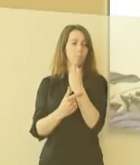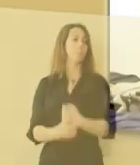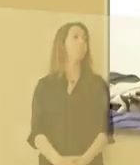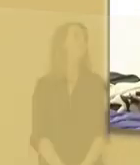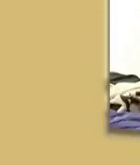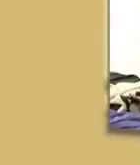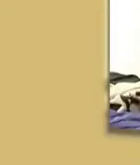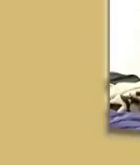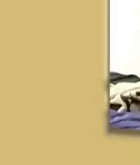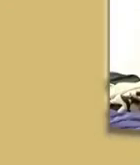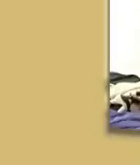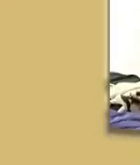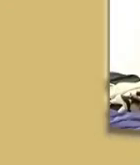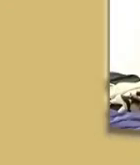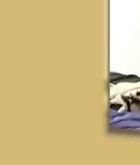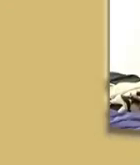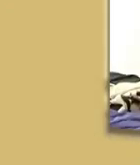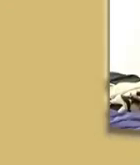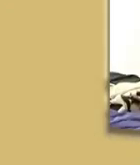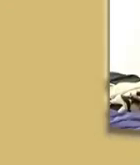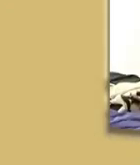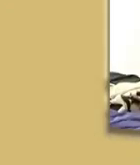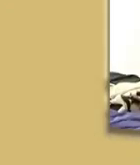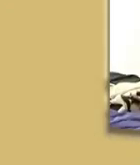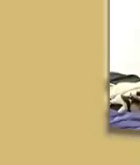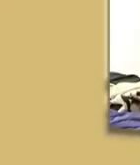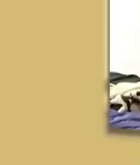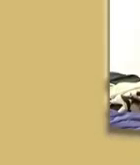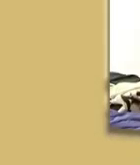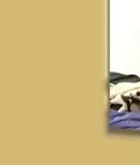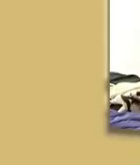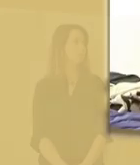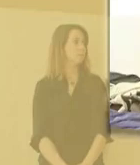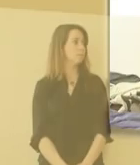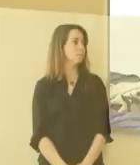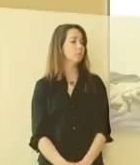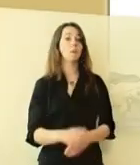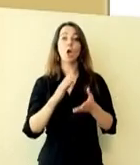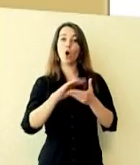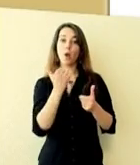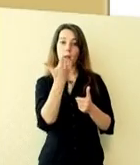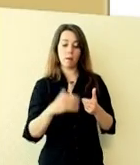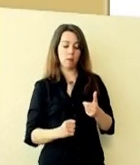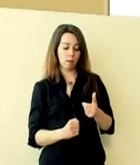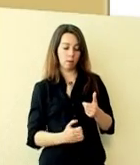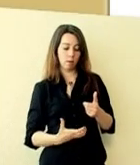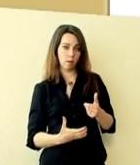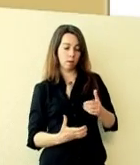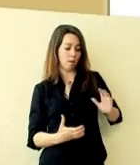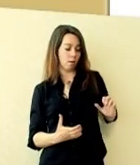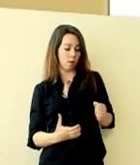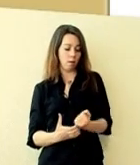Je confie la tension à la main qui est sous les fesses. Je vais venir tirer régulièrement.